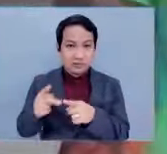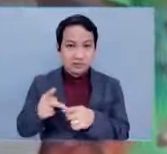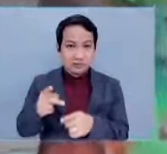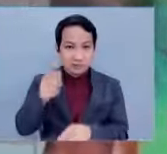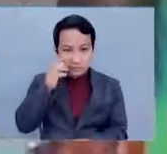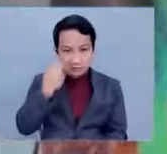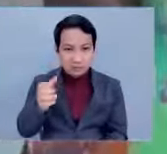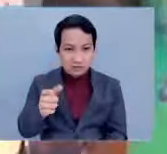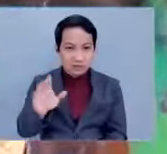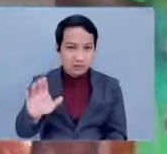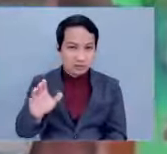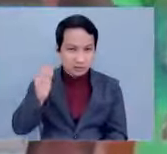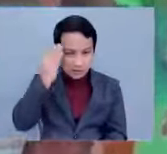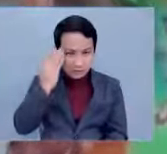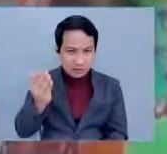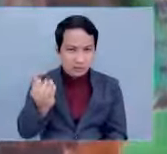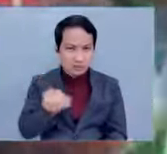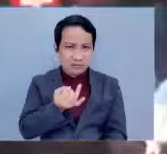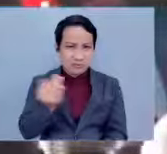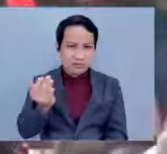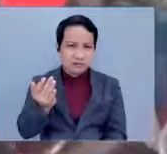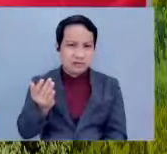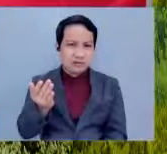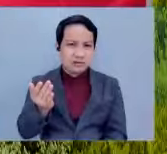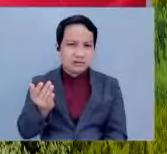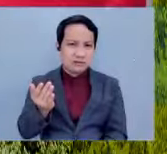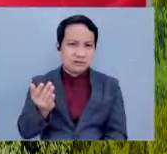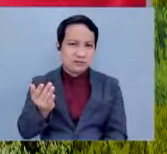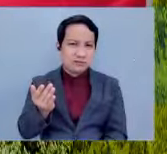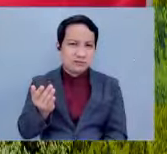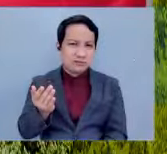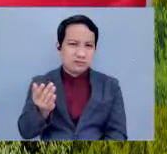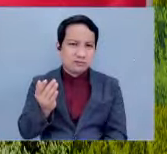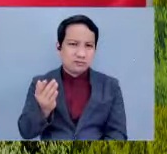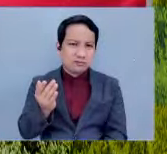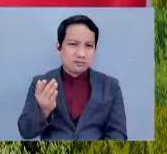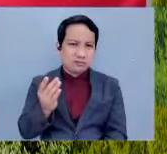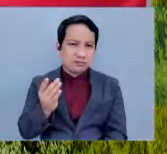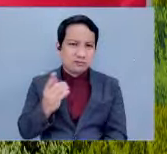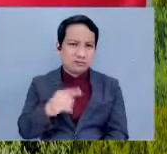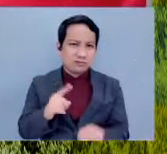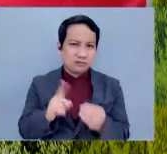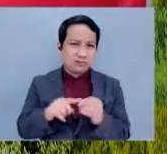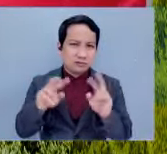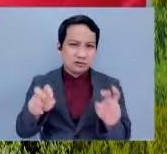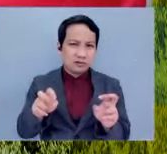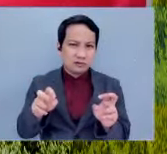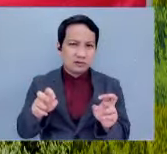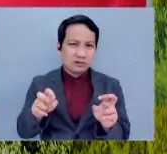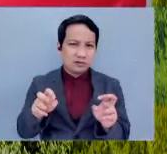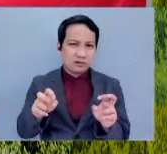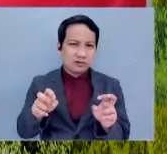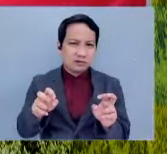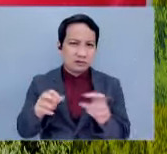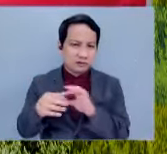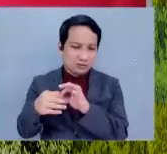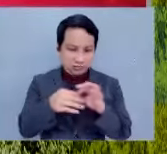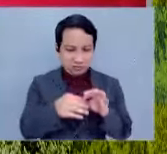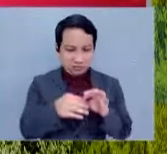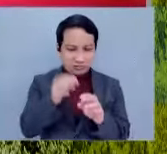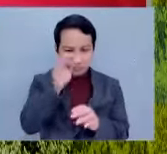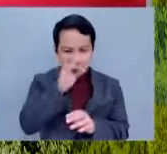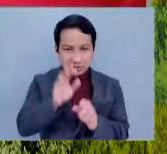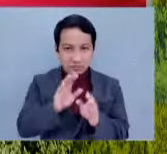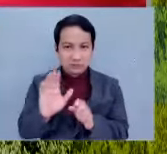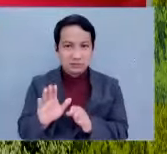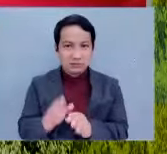na rin natin, bakit ba ganong kalakas o yung, paano ba, yung affinity o yung connection ng mga Pinoy sa imahe ng